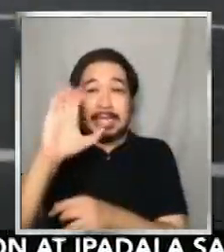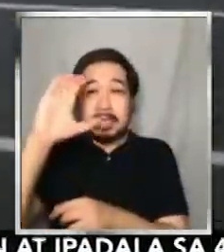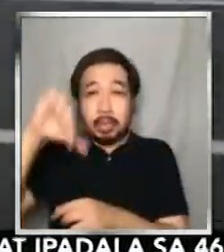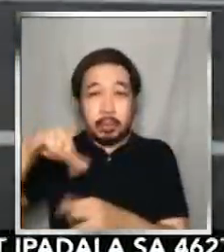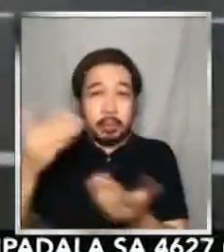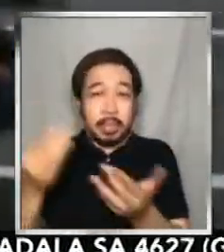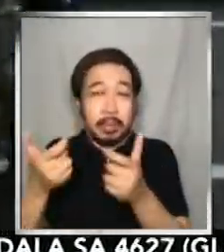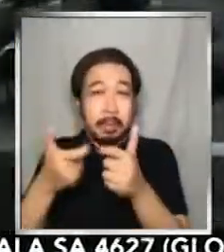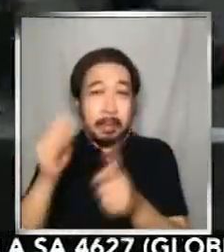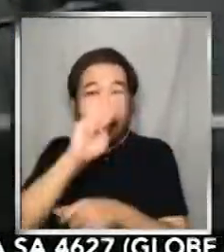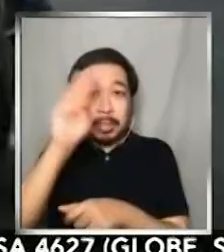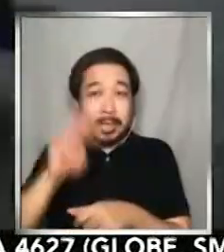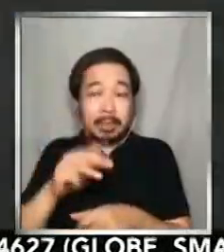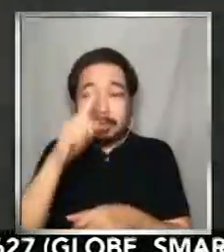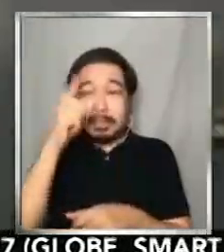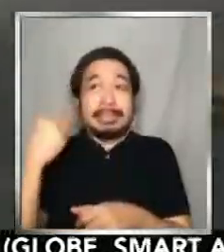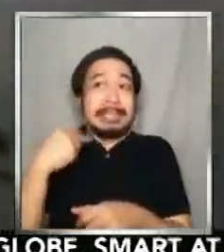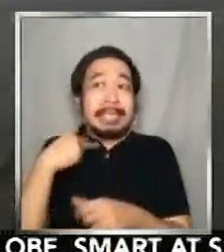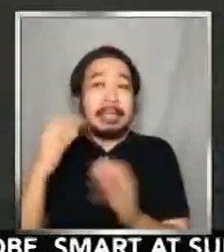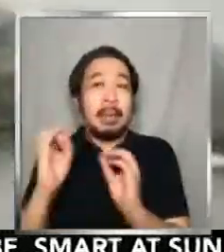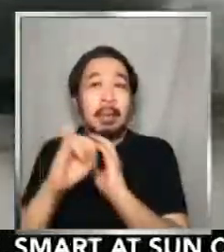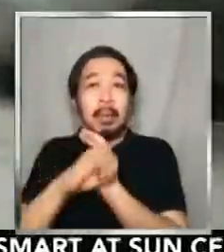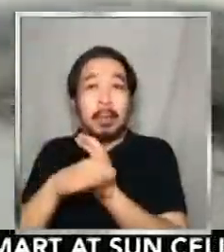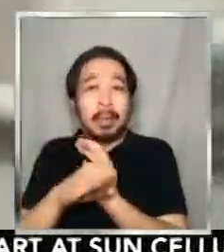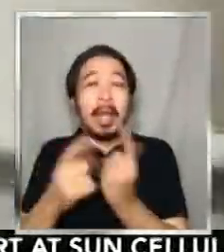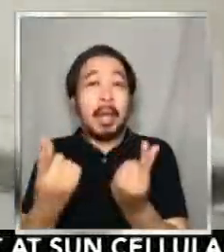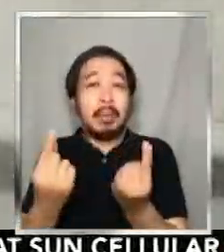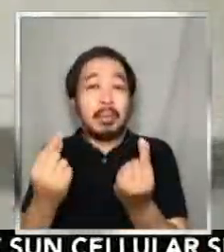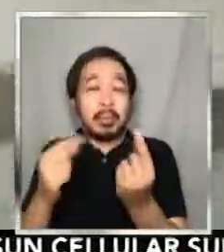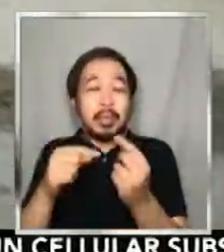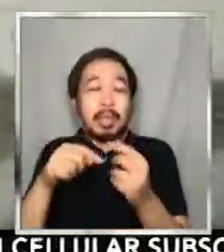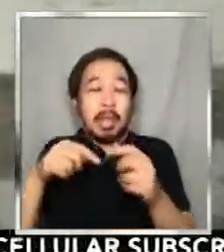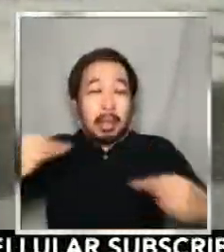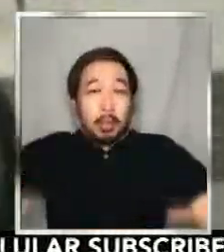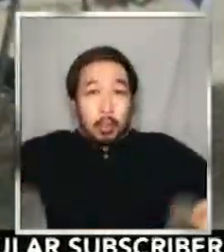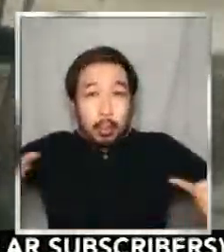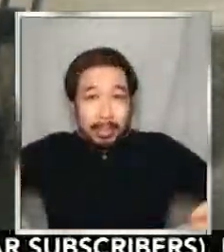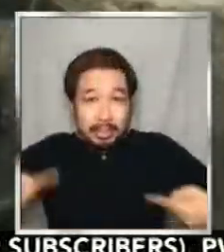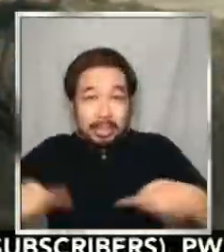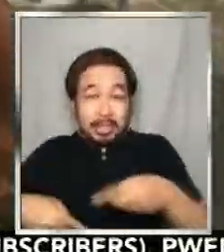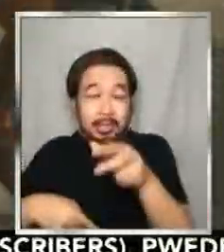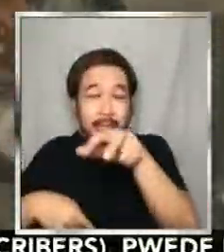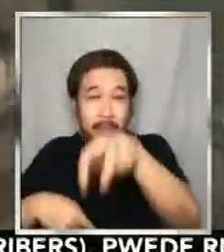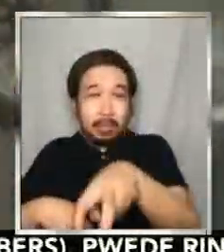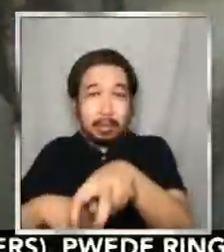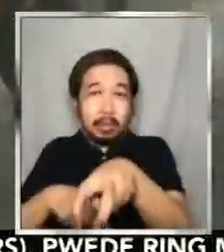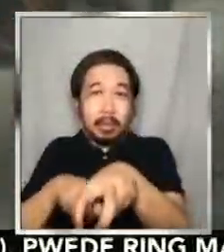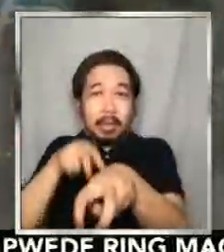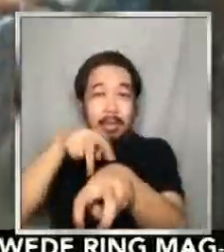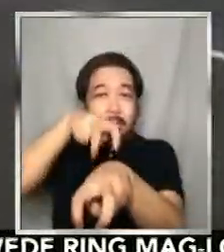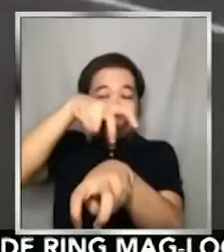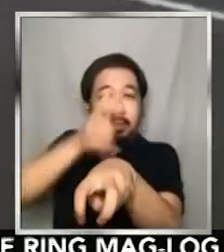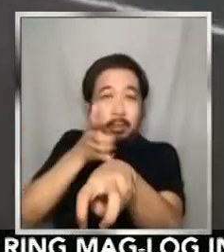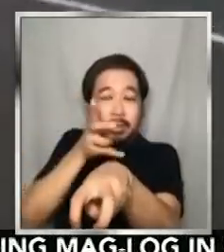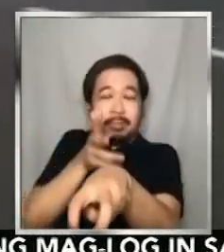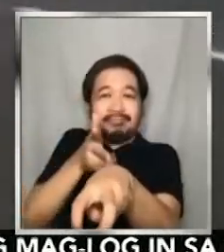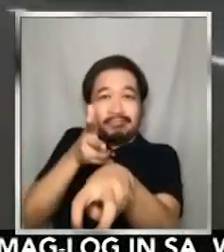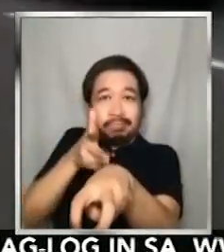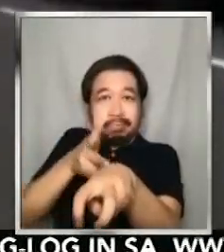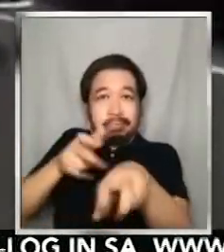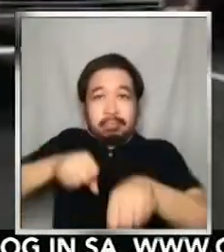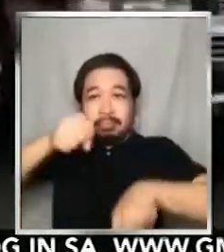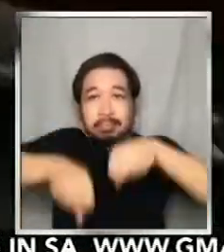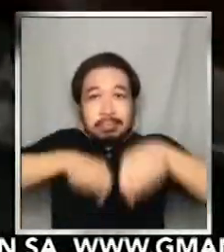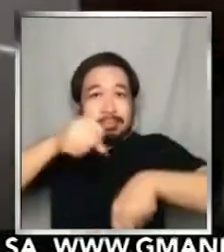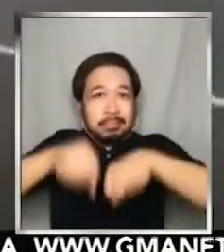Dahil walang masakyan, ang wheelchair na ikinabit sa bisikleta at pinapadyak ni Manolito sa 12 kilometrong distansya ang paraan nila para makarating